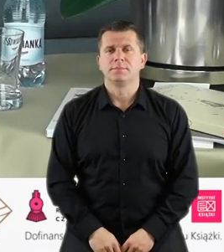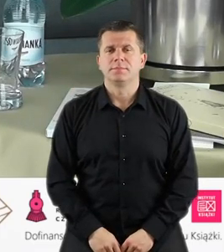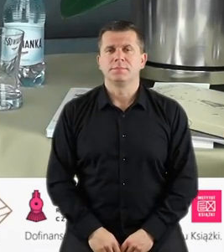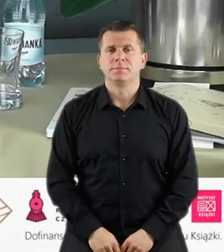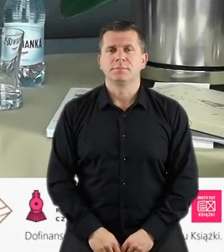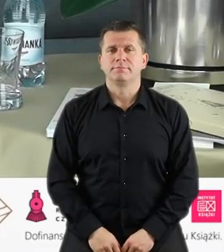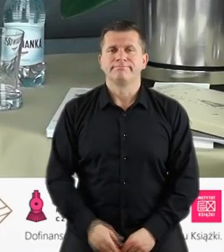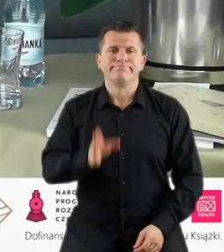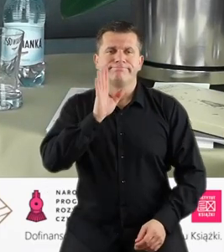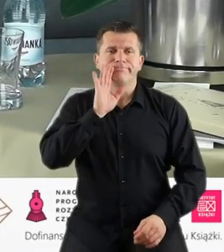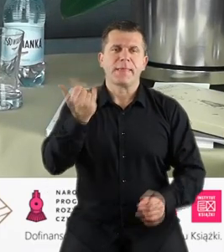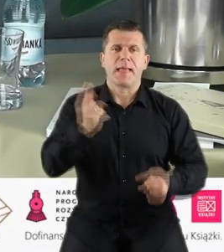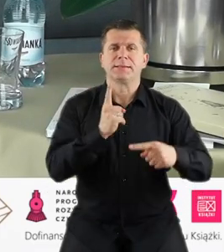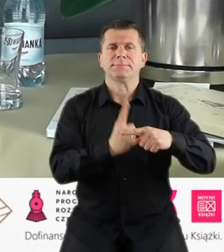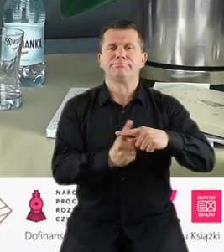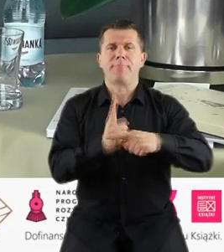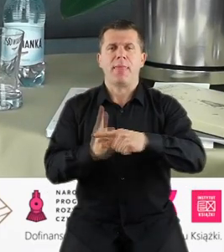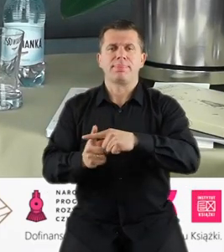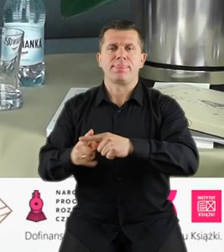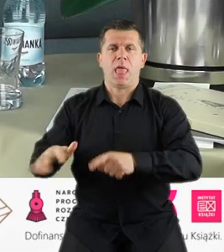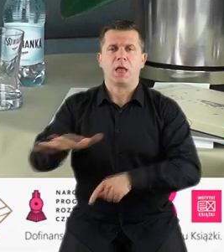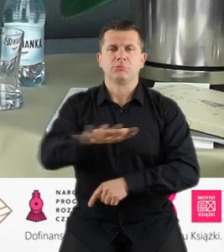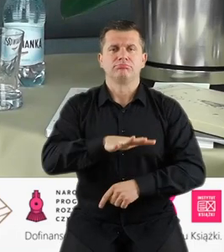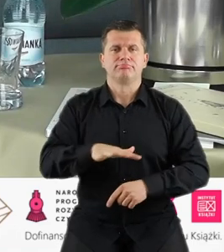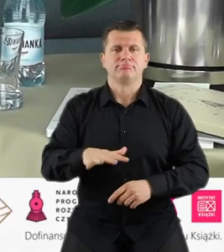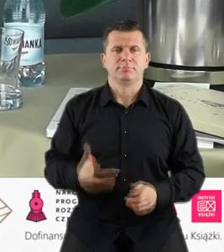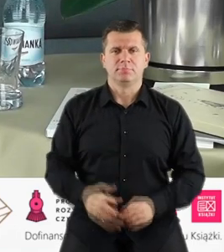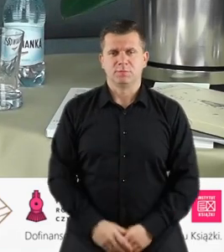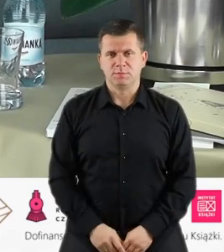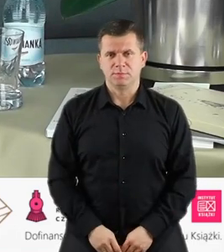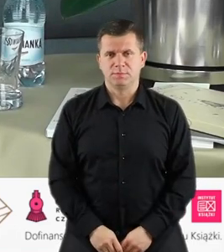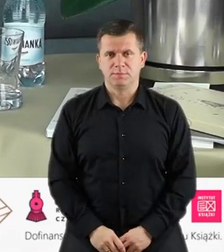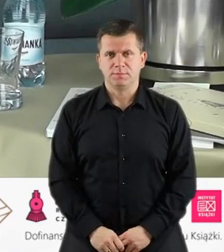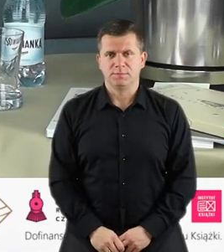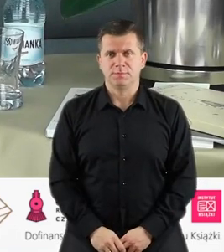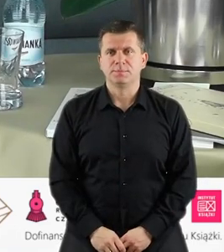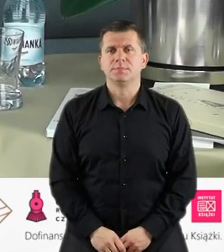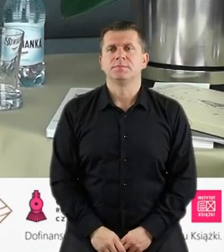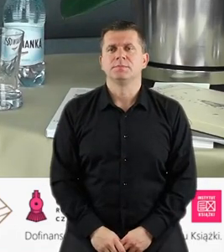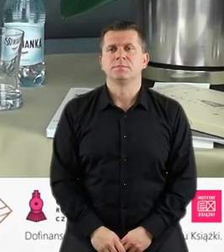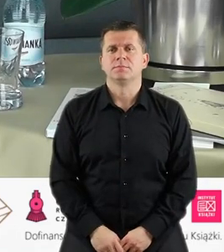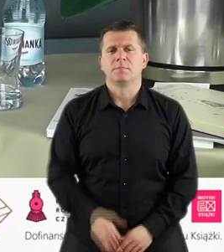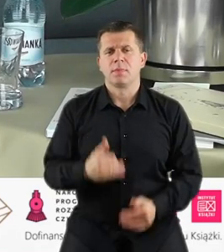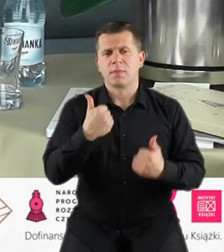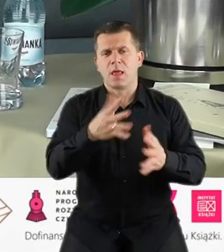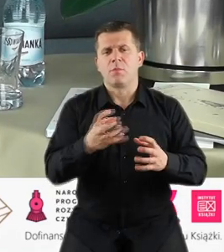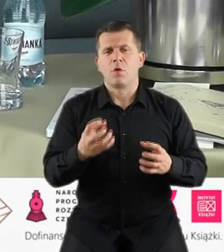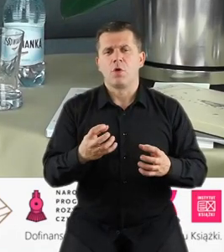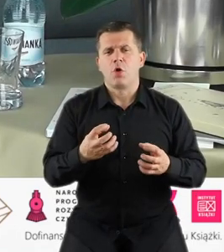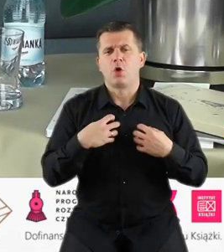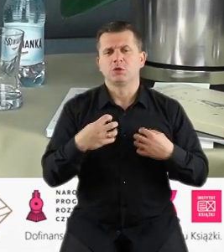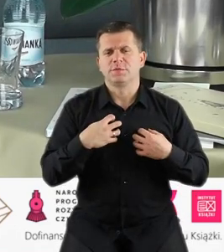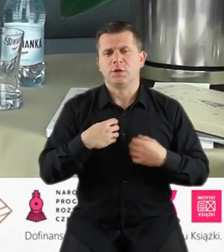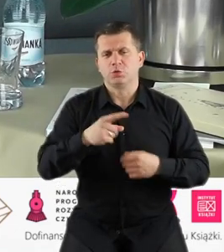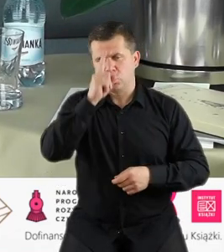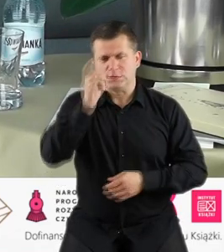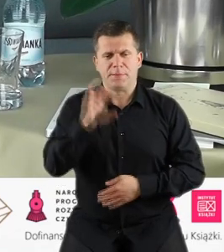z cmentarzem, z ożywieniem ludzi martwych, tak?